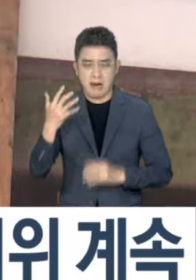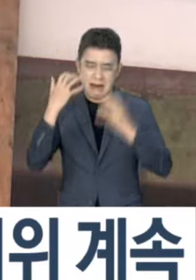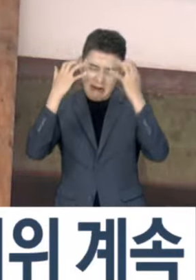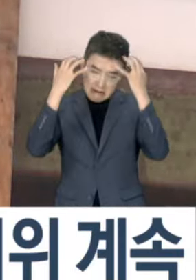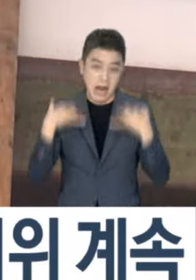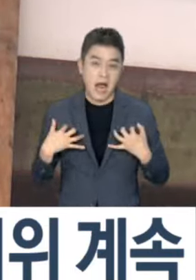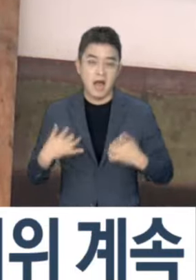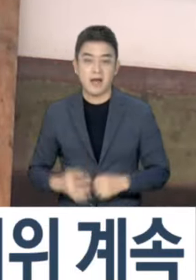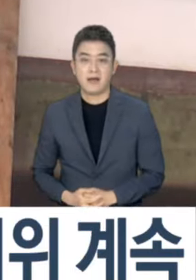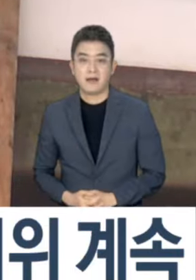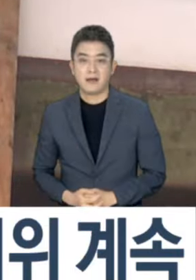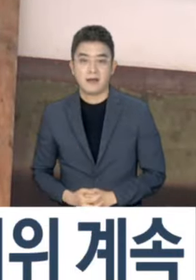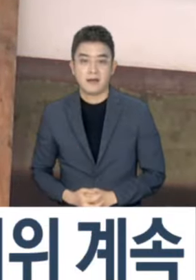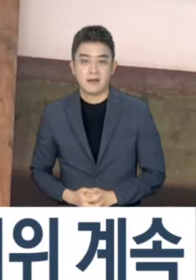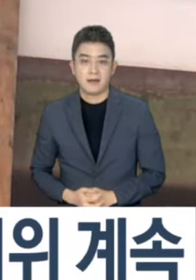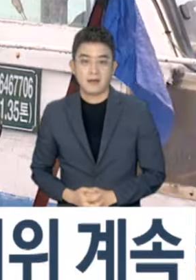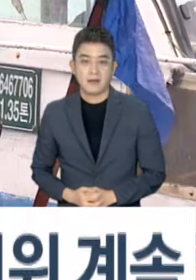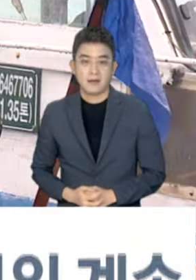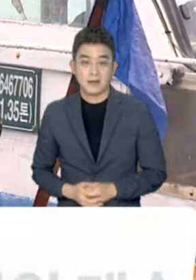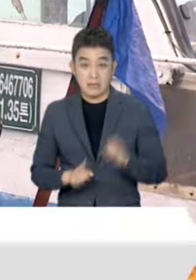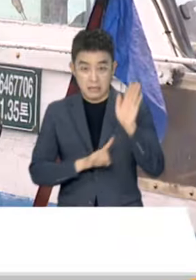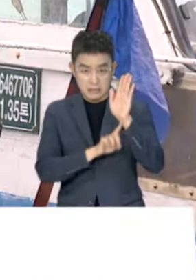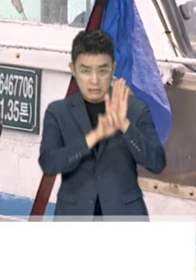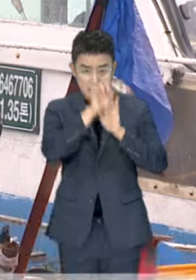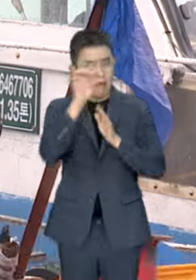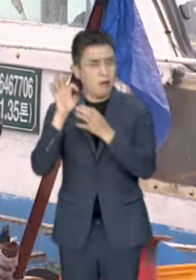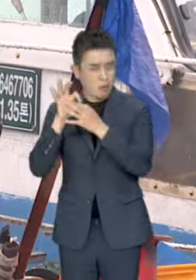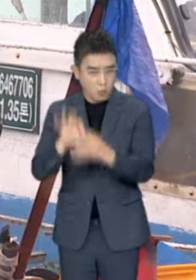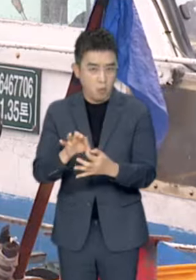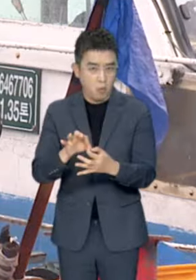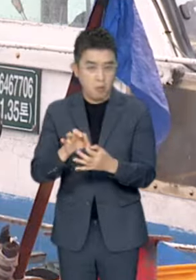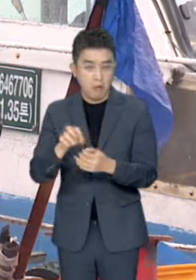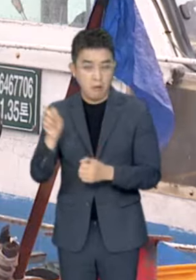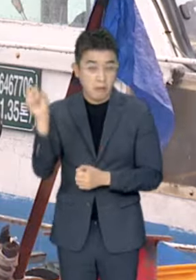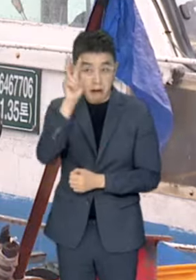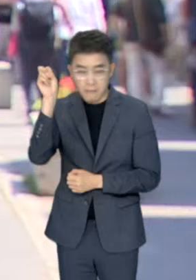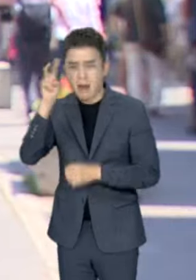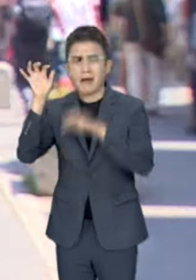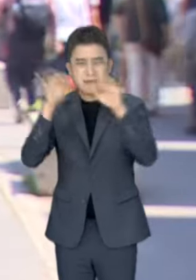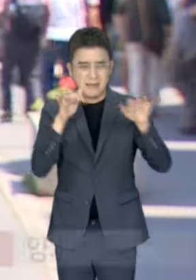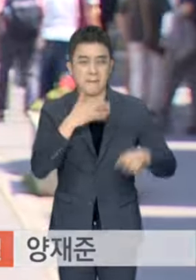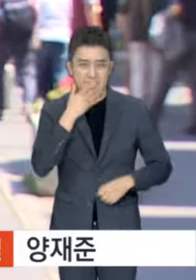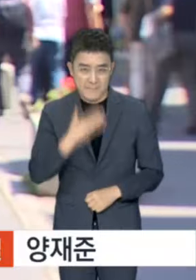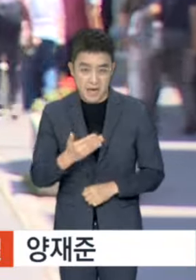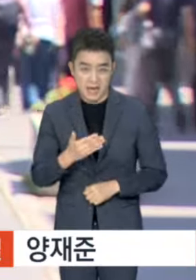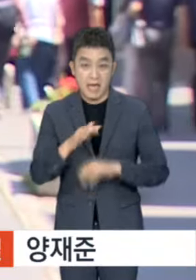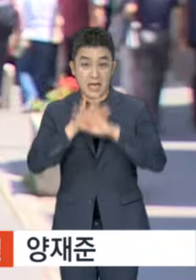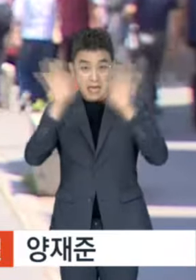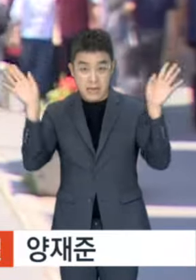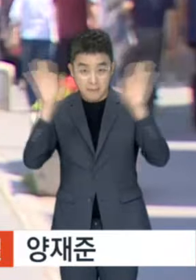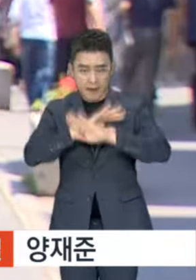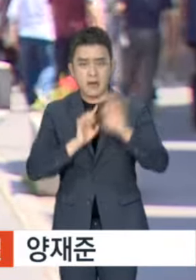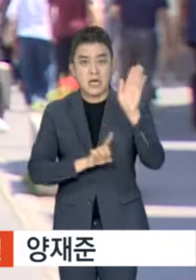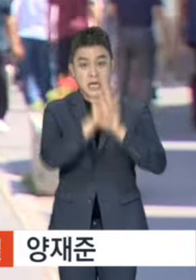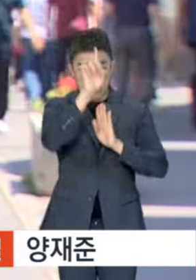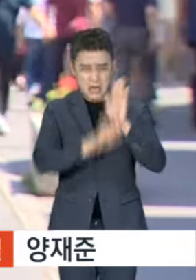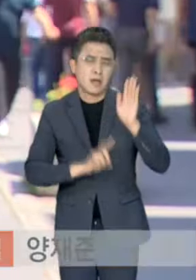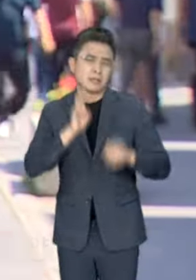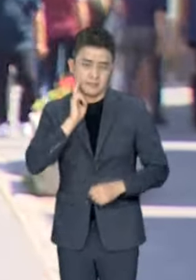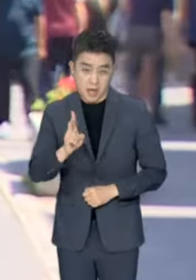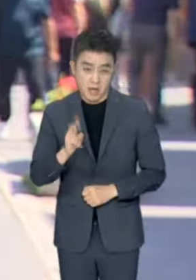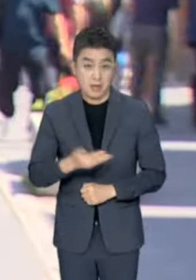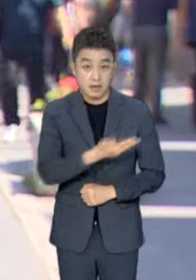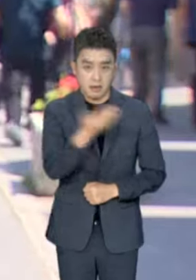낮더위가 이어지겠습니다. 앞으로 기온은 더 오르겠고 갑작스러운 비 소식이 잦겠습니다. 또 낮과 밤의 기온차가 크게 벌어지는